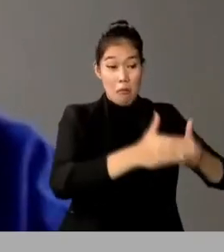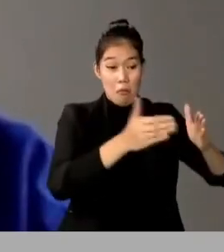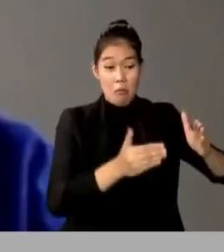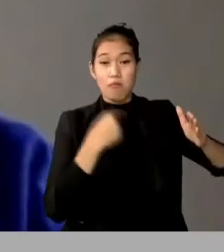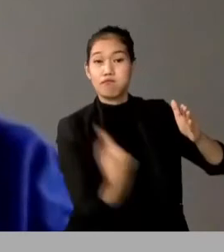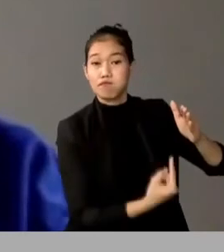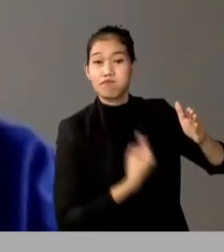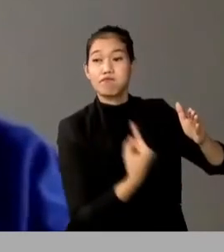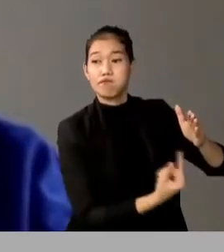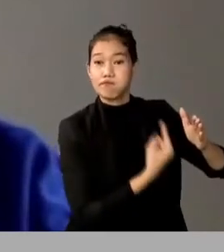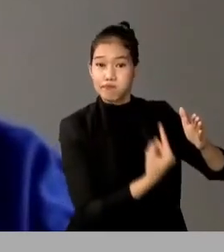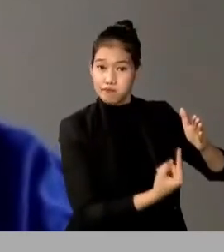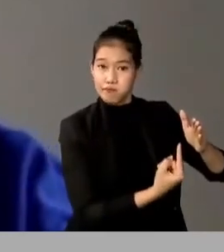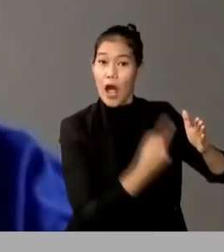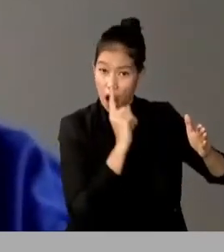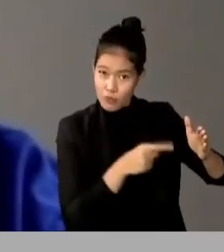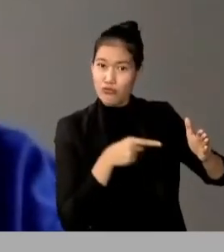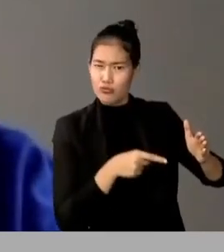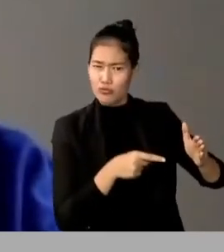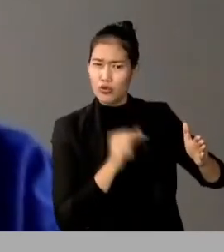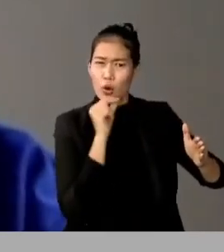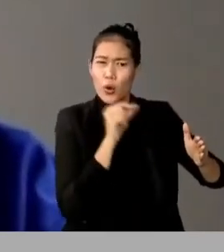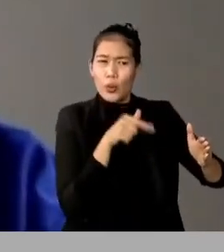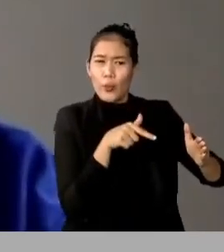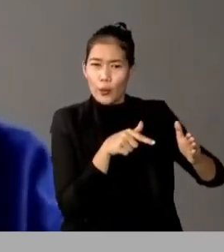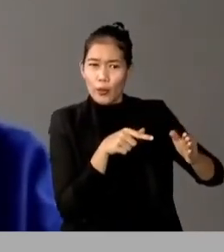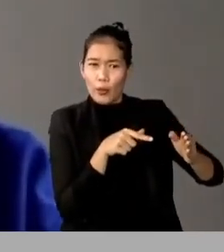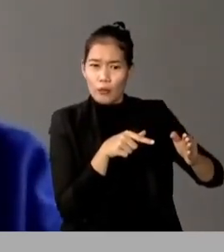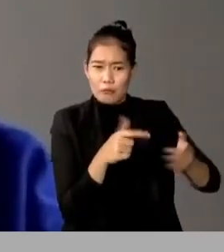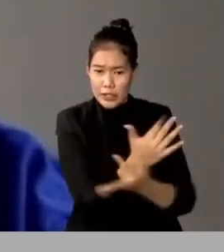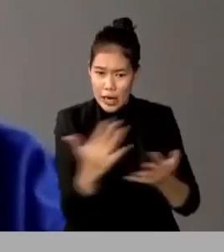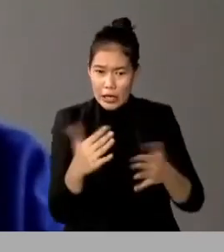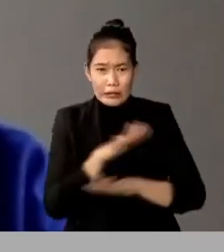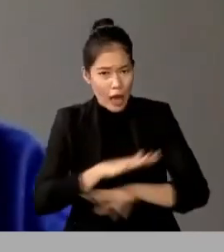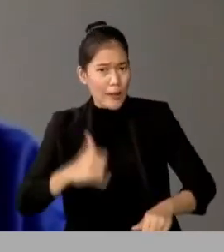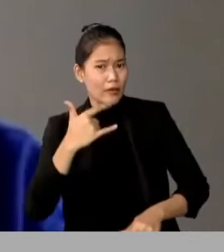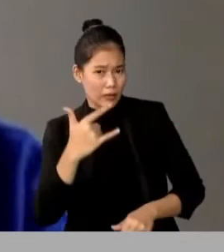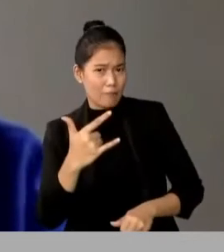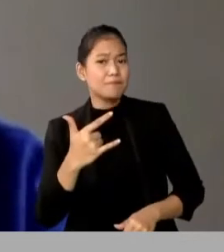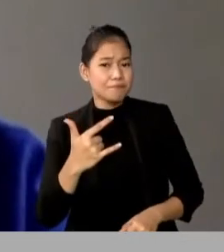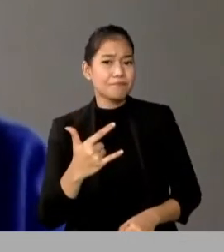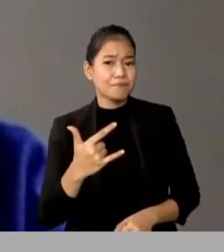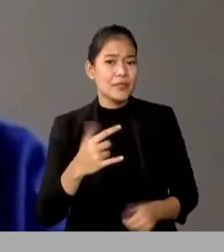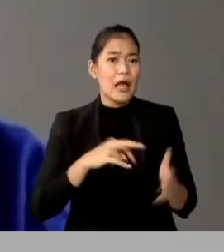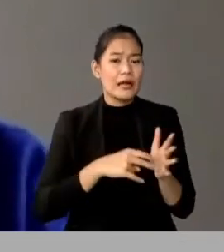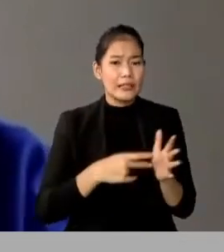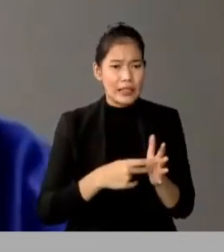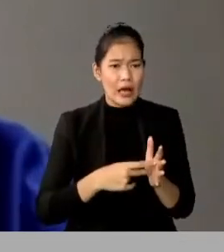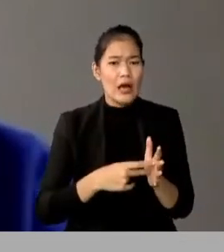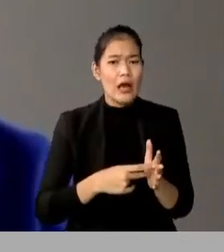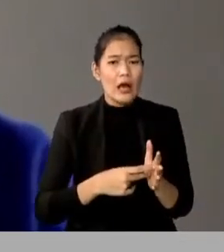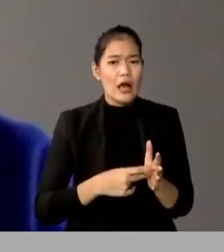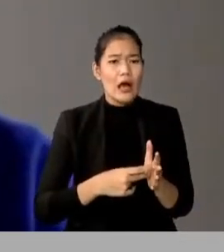tersebut yang mau tidak mau harus dilakukan karena demi kebaikan masyarakat demi kebaikan publik tetapi jangan